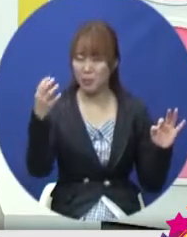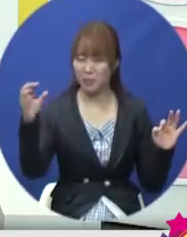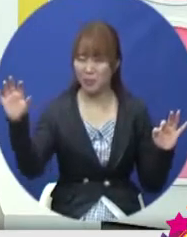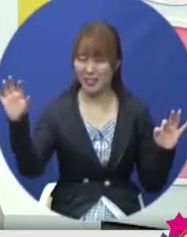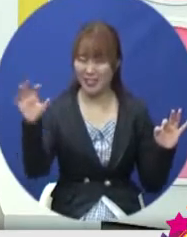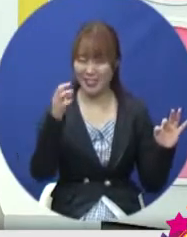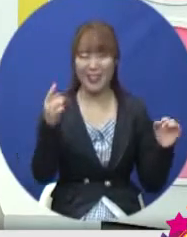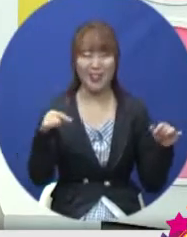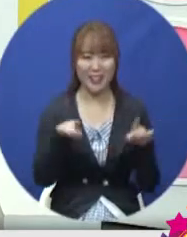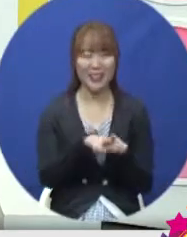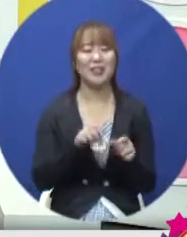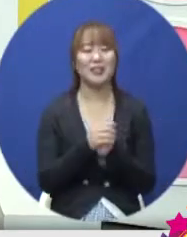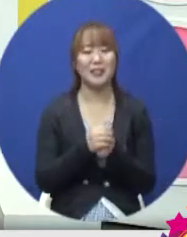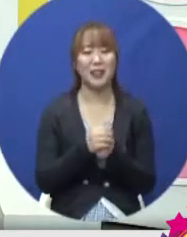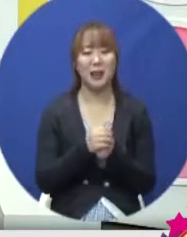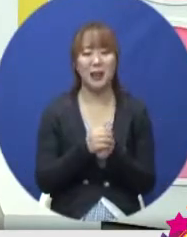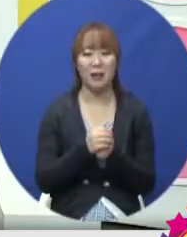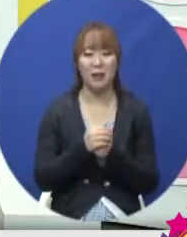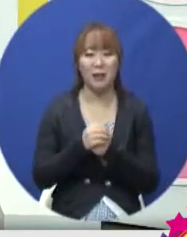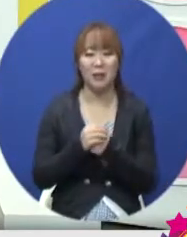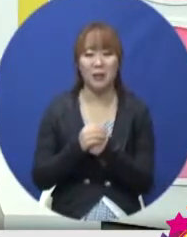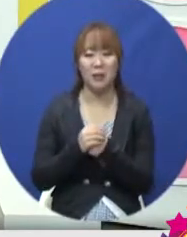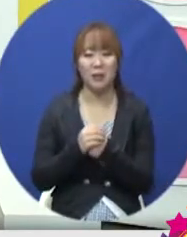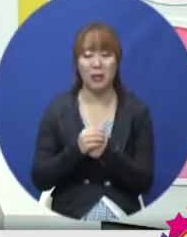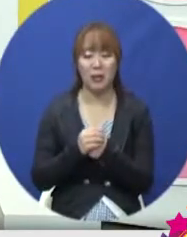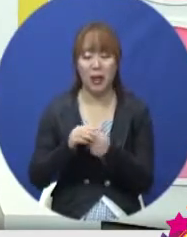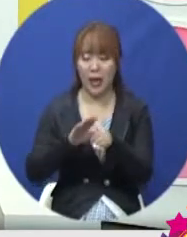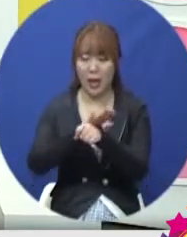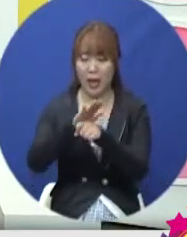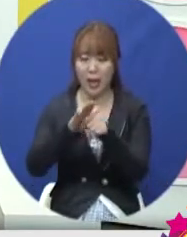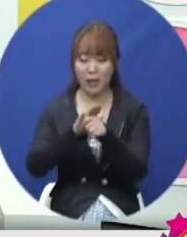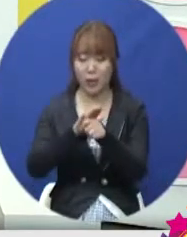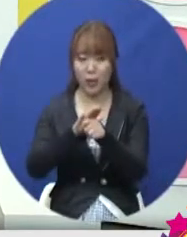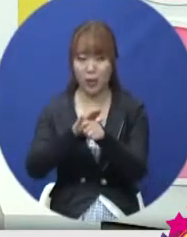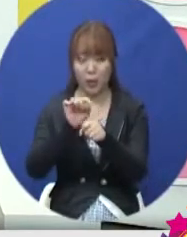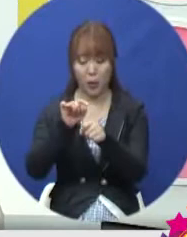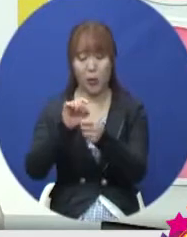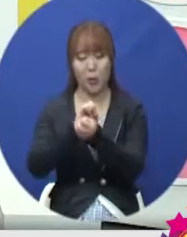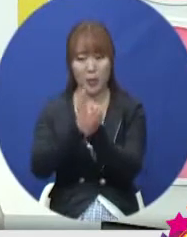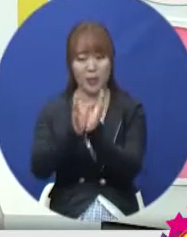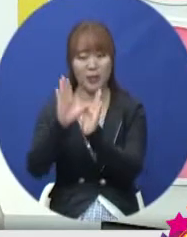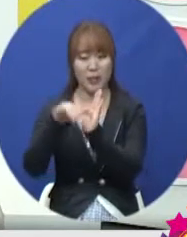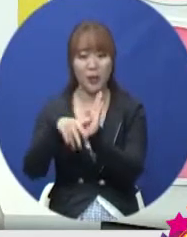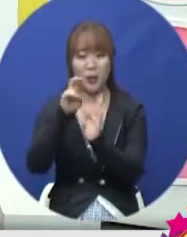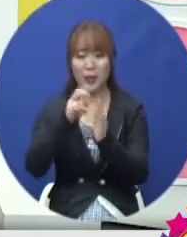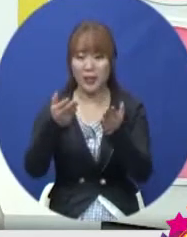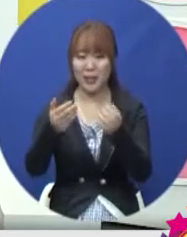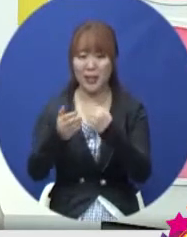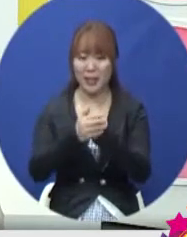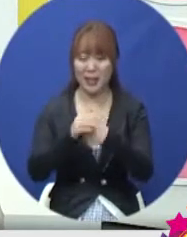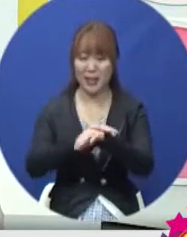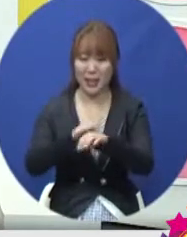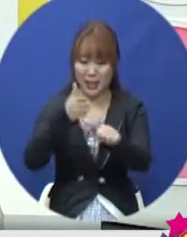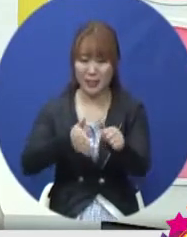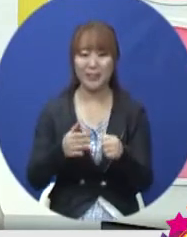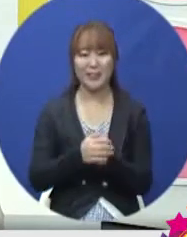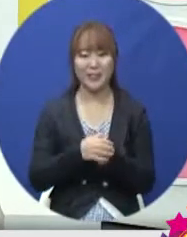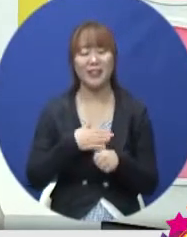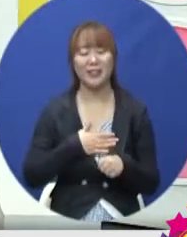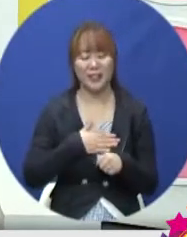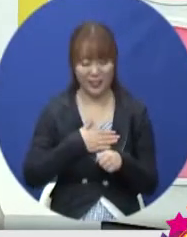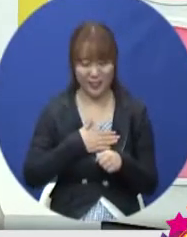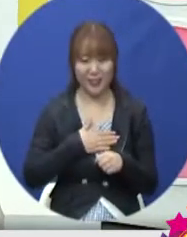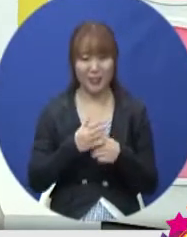네. 알겠습니다 그럼 자, 우리 아버님 애정이 꽃피던 시절 네. 네 그 노래 그러면 음악 들을 테니까 이제 잘 불러주세요